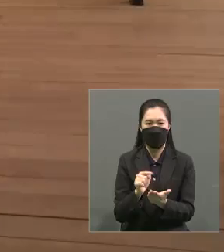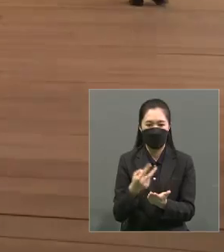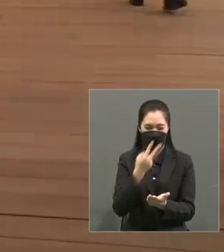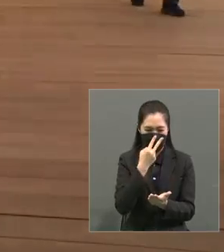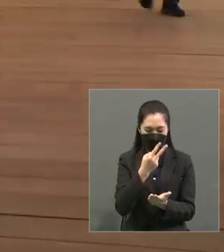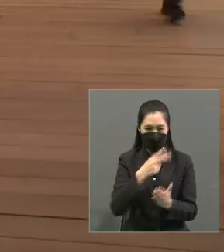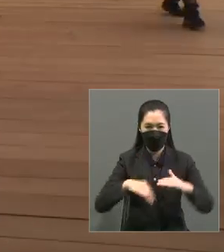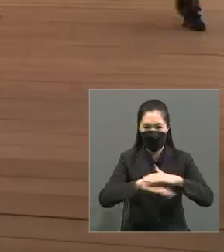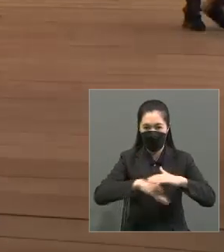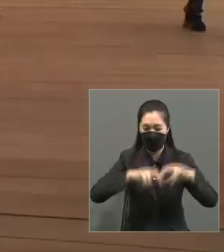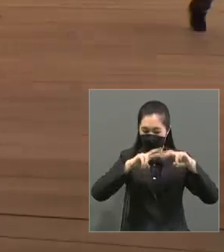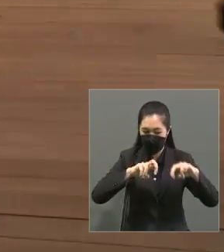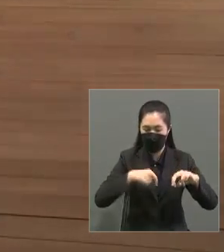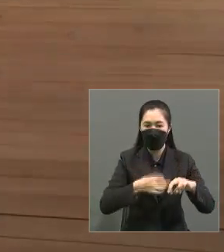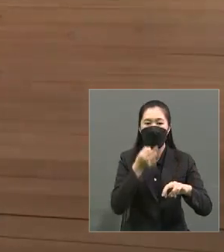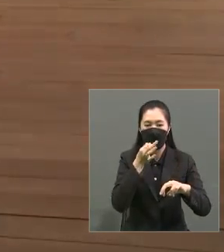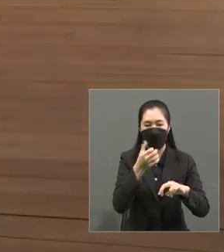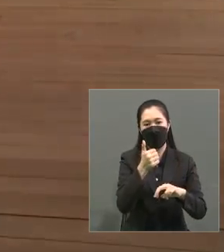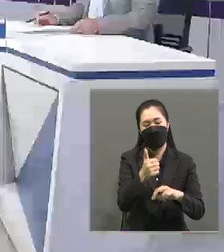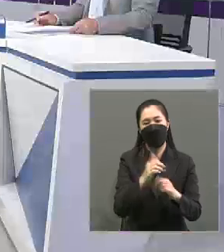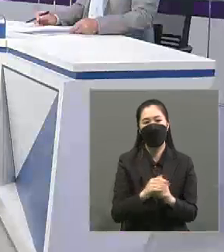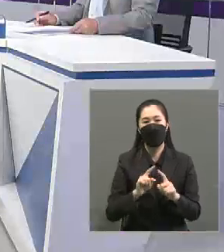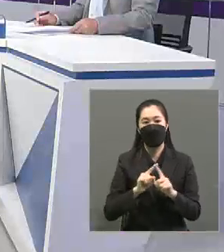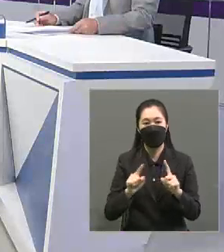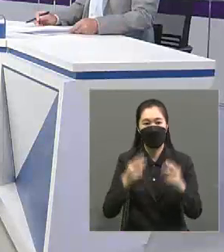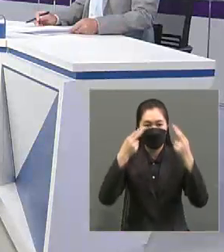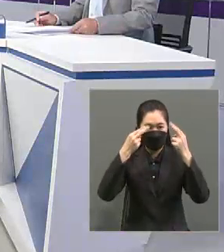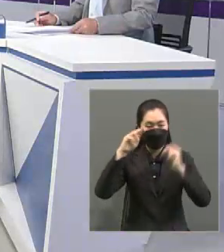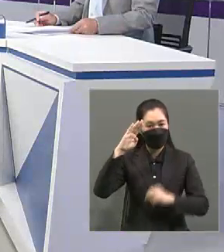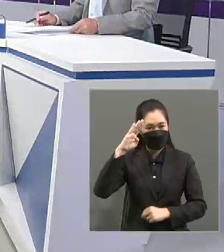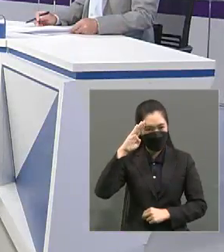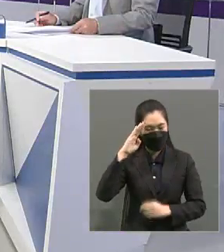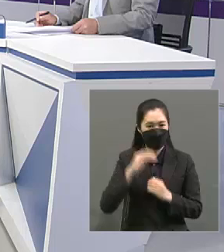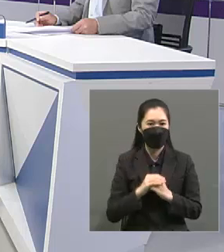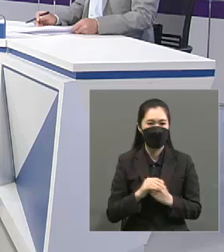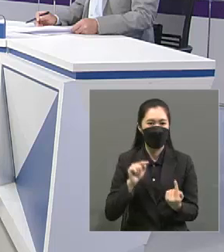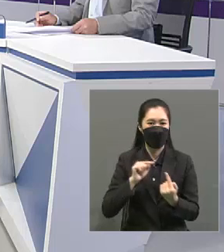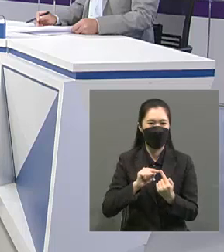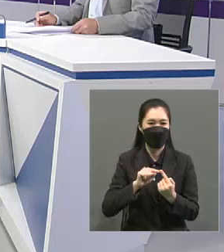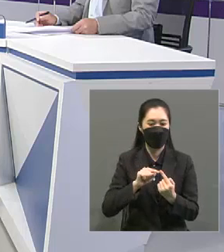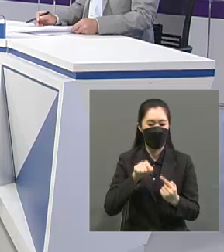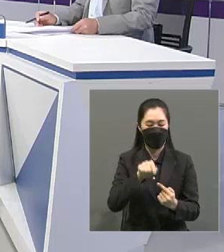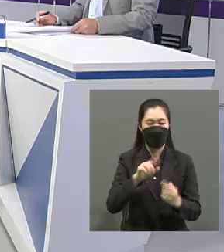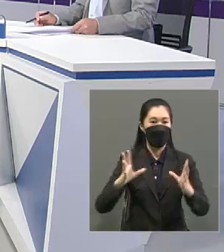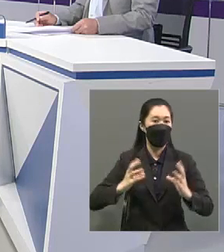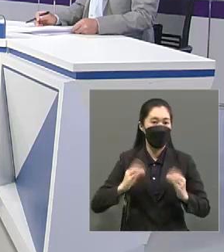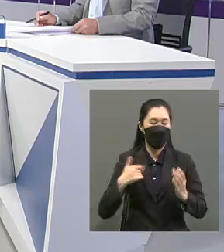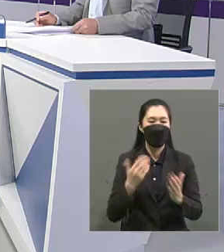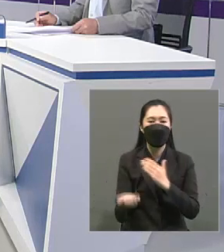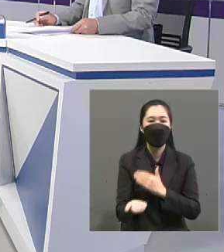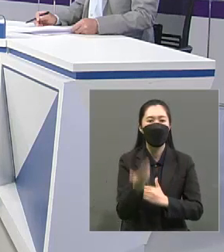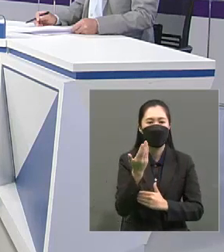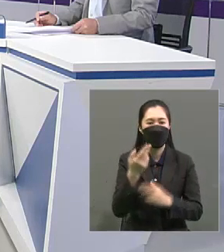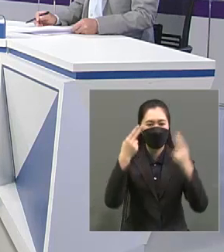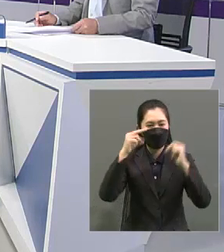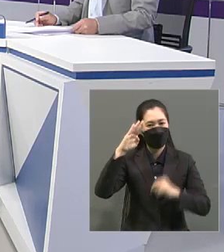ลักฐานแล้วฟ้องในกระบวนการยุติธรรมต่อไปส่วนท่าทีของนายกรัฐมนตรีต่อการโหวตคว่ำร่างค่ะแม้เมื่อเช้านี้ค่ะนายกรั